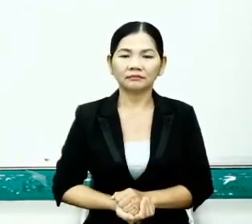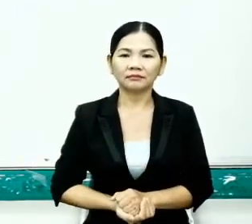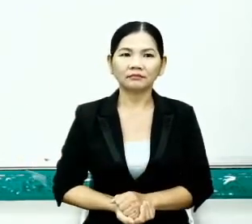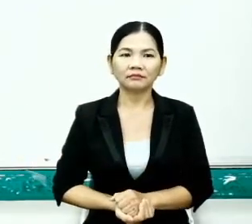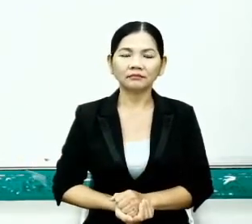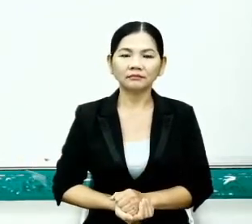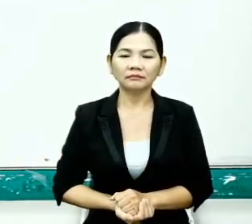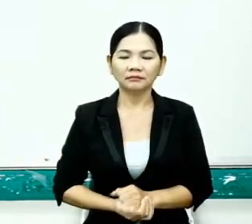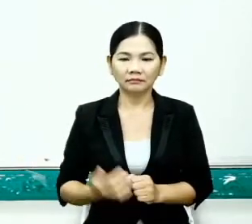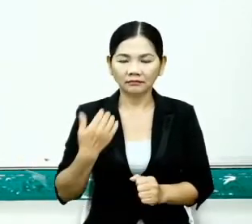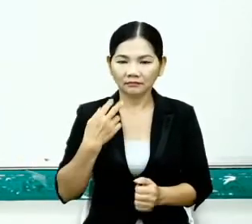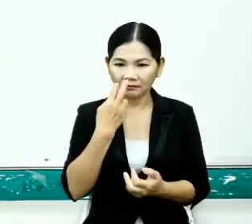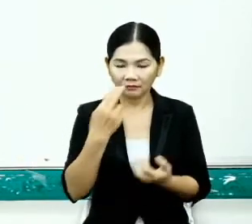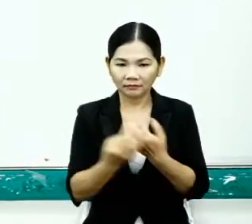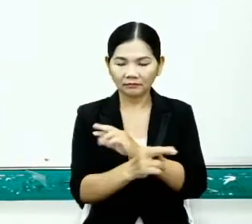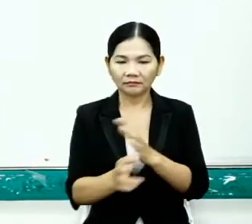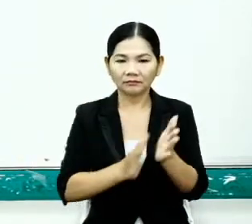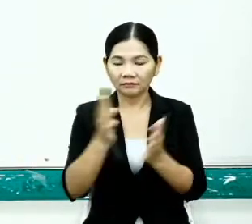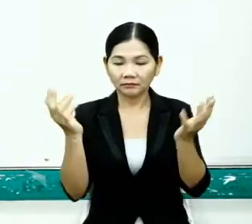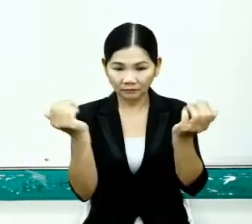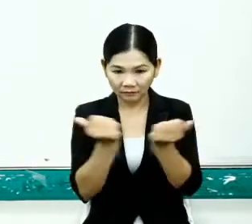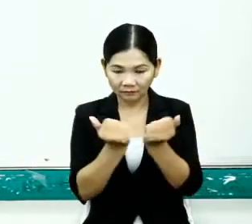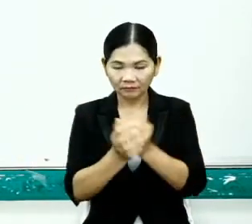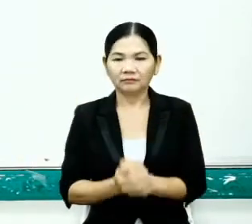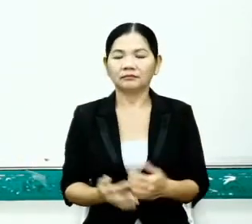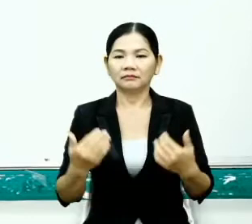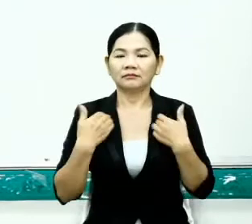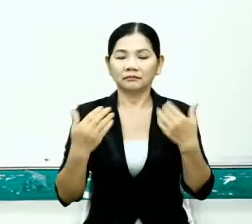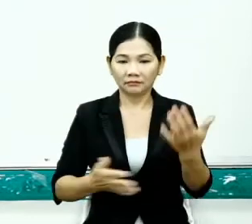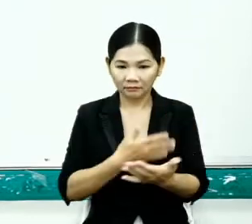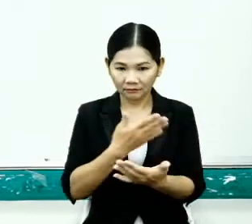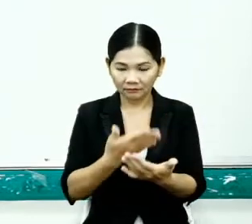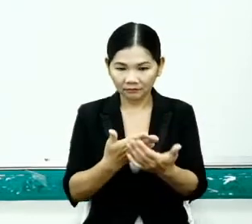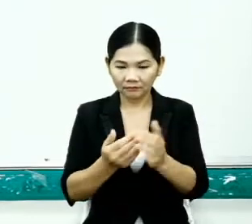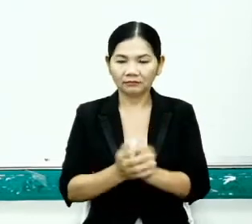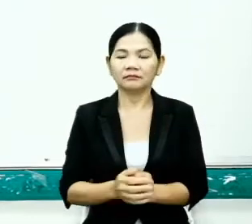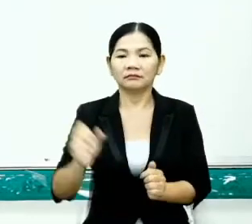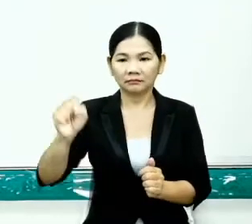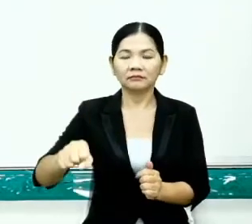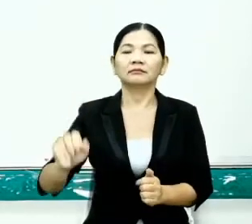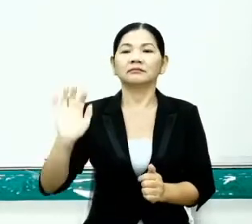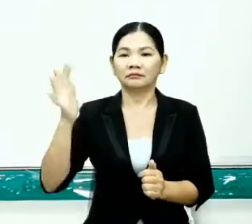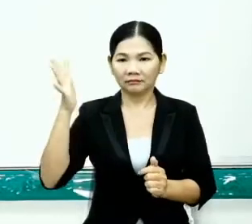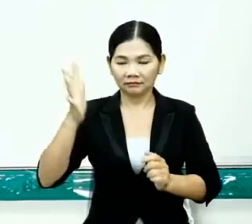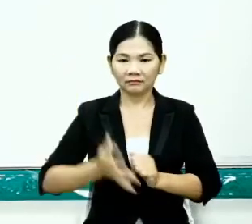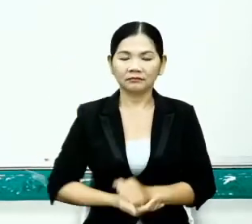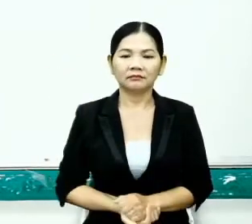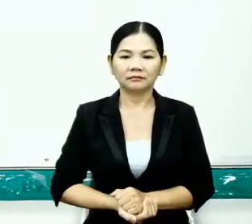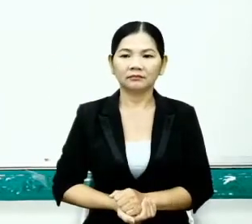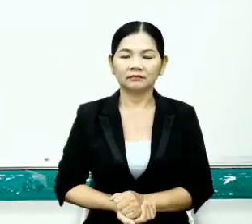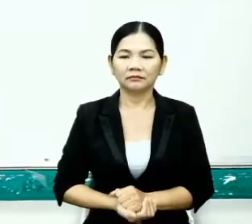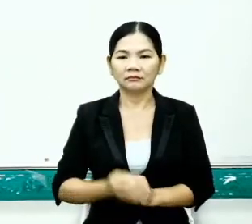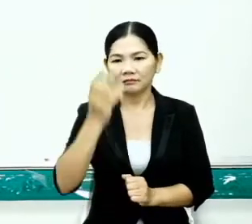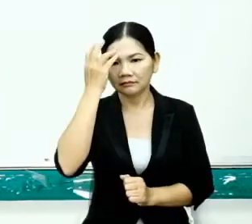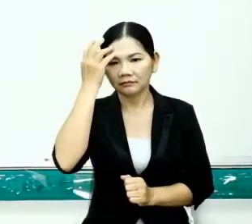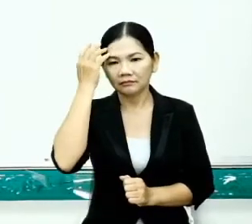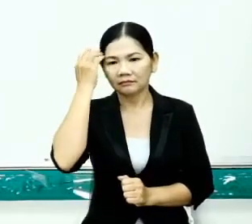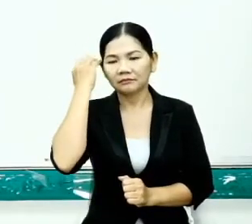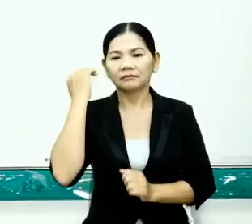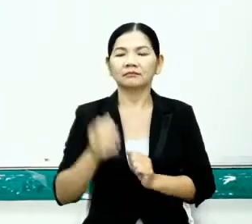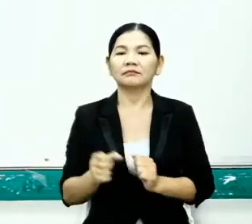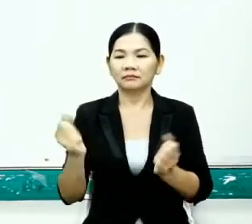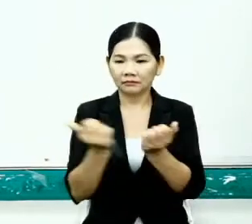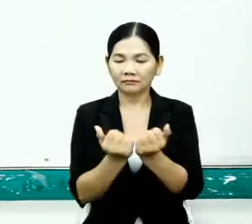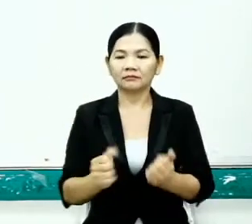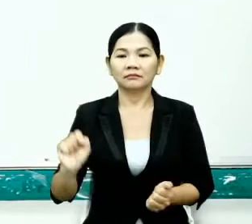ឥឡូវកូនកូនត្រៀមខ្លួនលេងល្បែងមួយទៀតដែលយើងឲ្យឈ្មោះថាល្បែងបាទចាស់ឬទេអ្នកគ្រូណែនាំពីការលេ